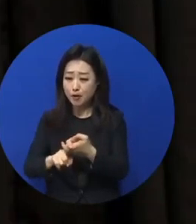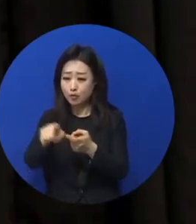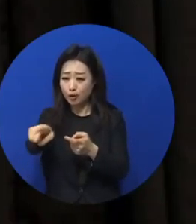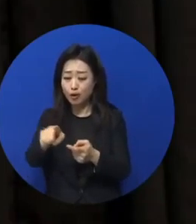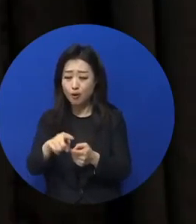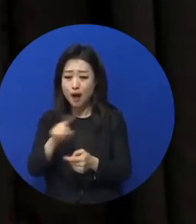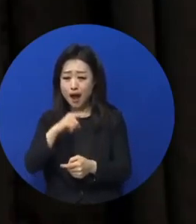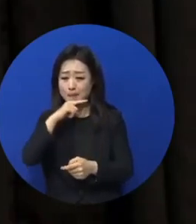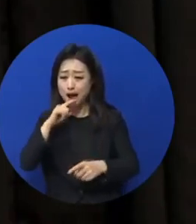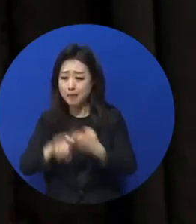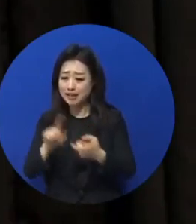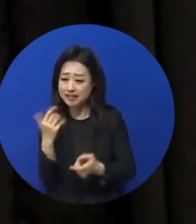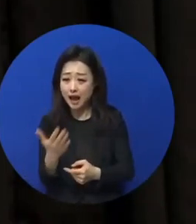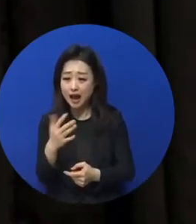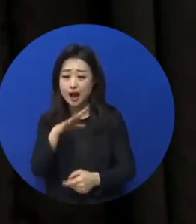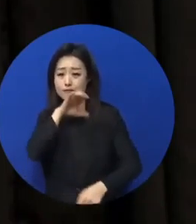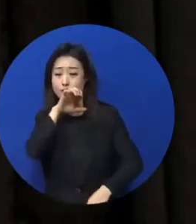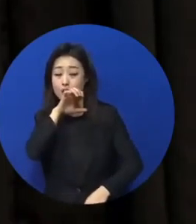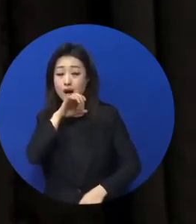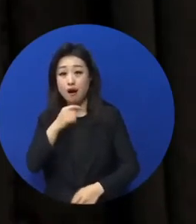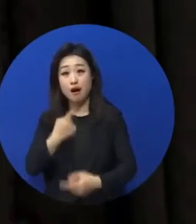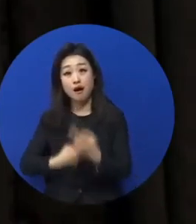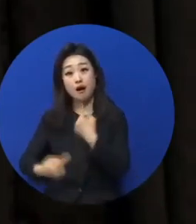부산에서 민주당을 한다는 것은 그런 것이었습니다.